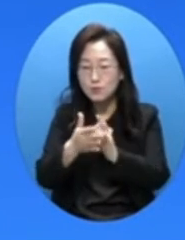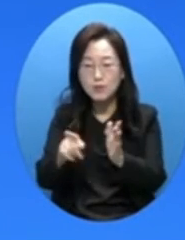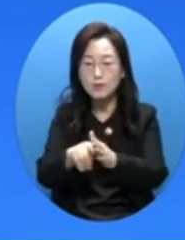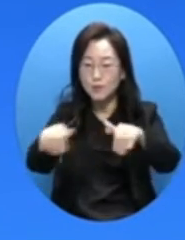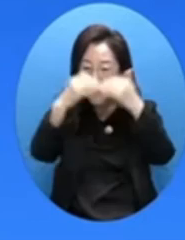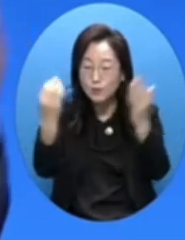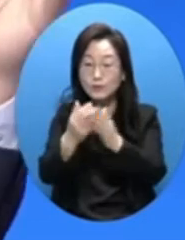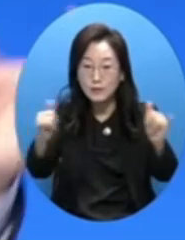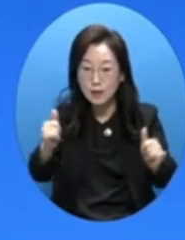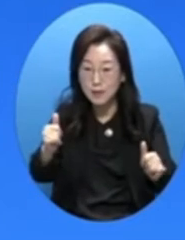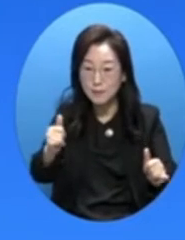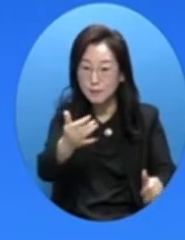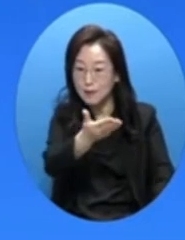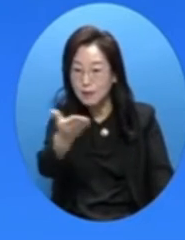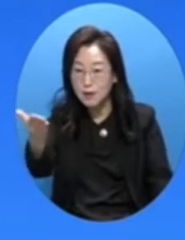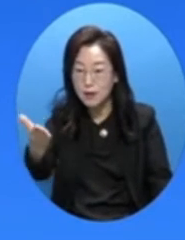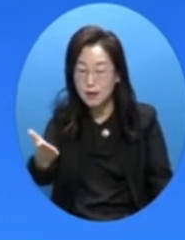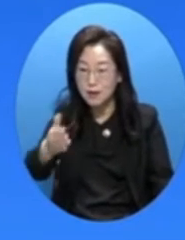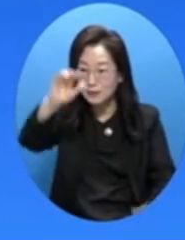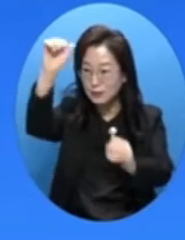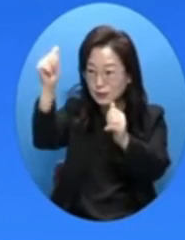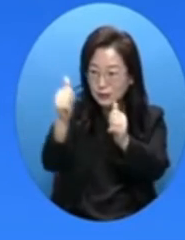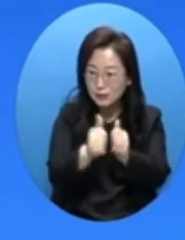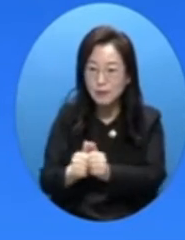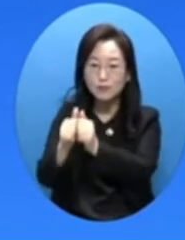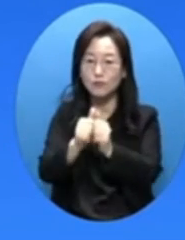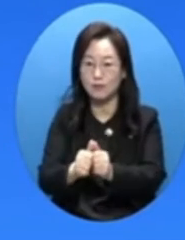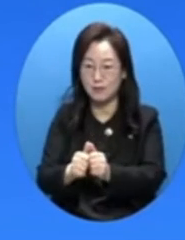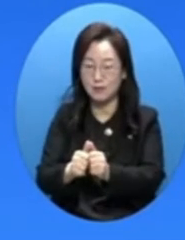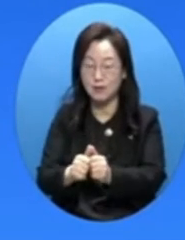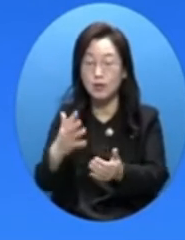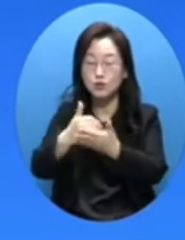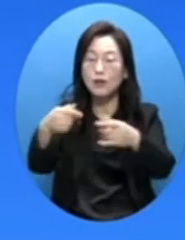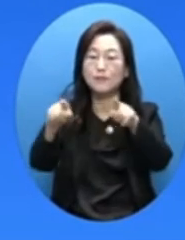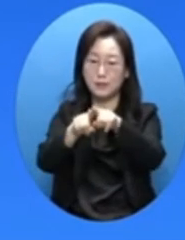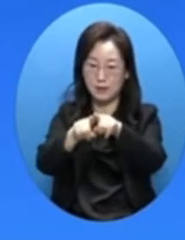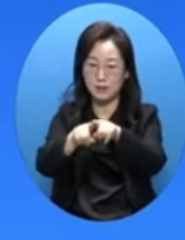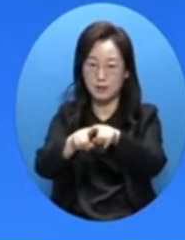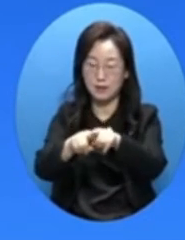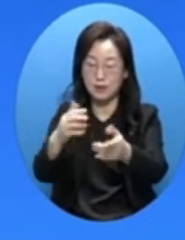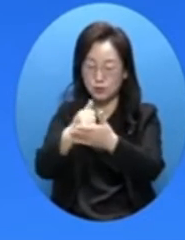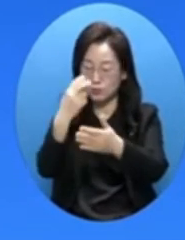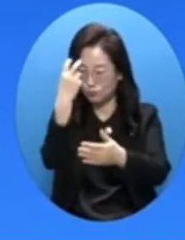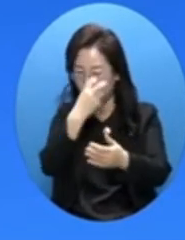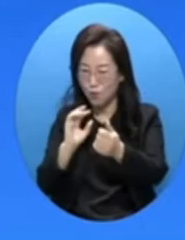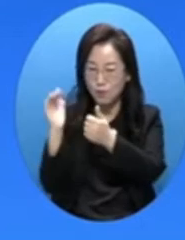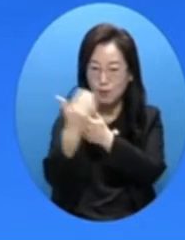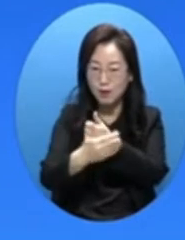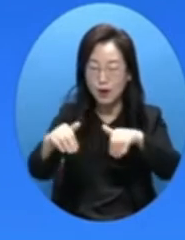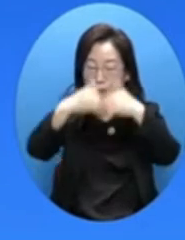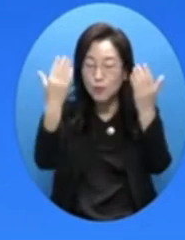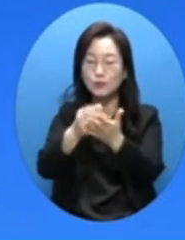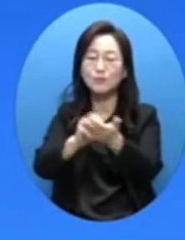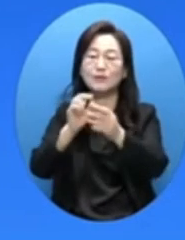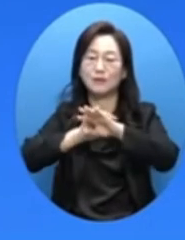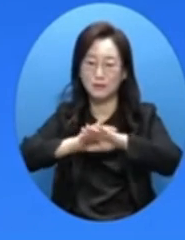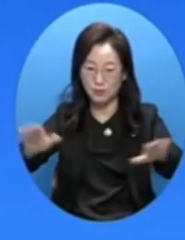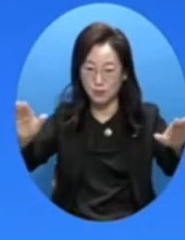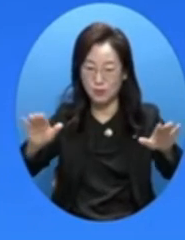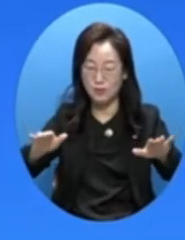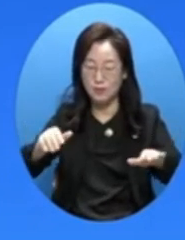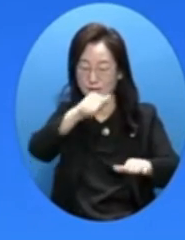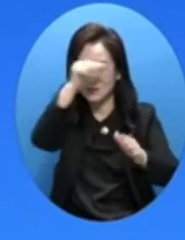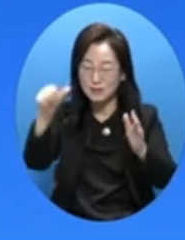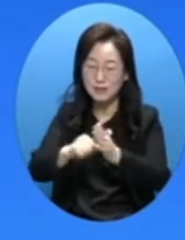모든 사람에게 임마누엘의 은혜가 이미 주어졌습니다. 주님이 우리와 함께 하고 계시고 우리를 돌보시고 우리의 모든 문제를 해결해 주시고 우리의